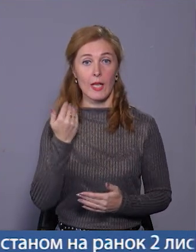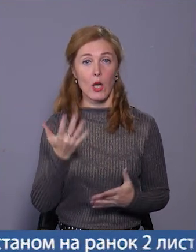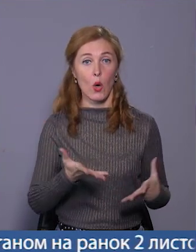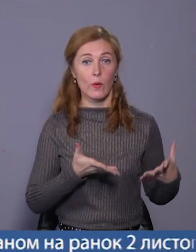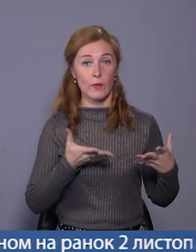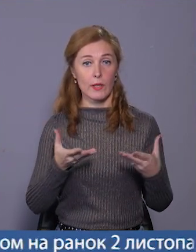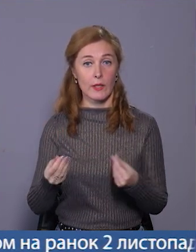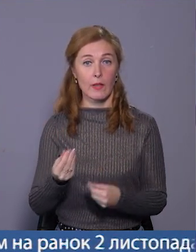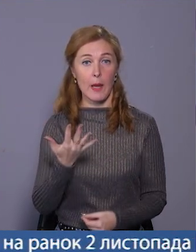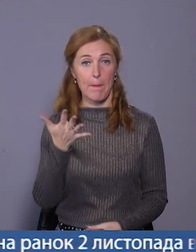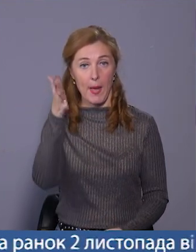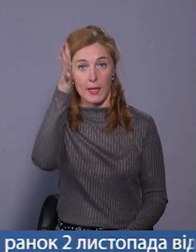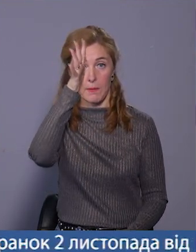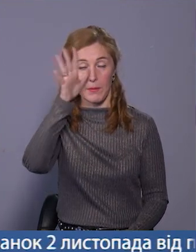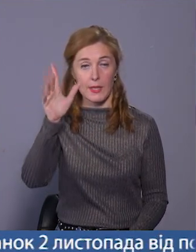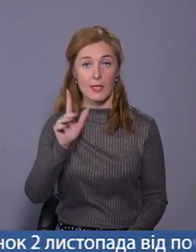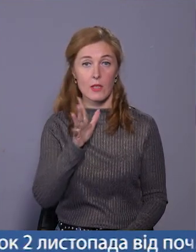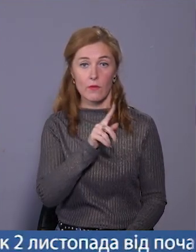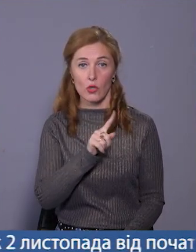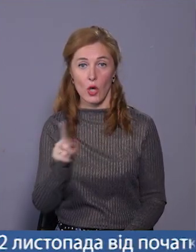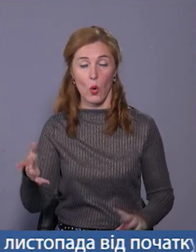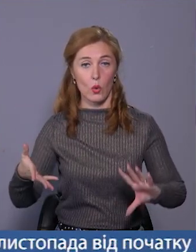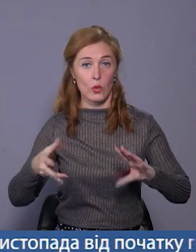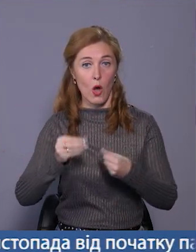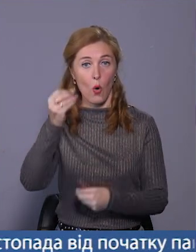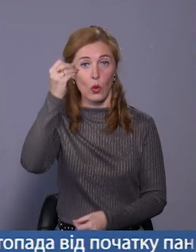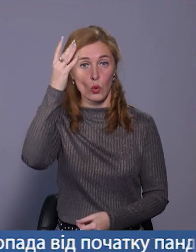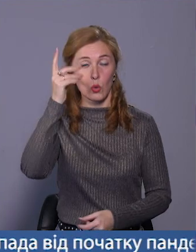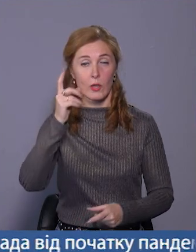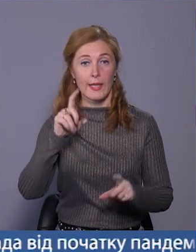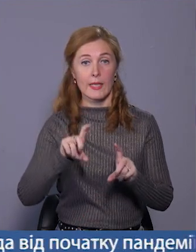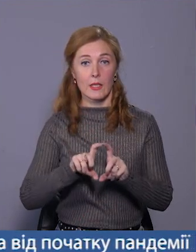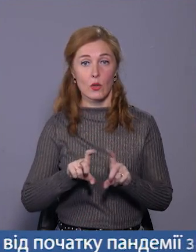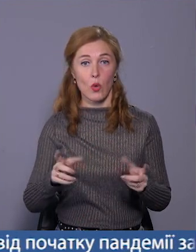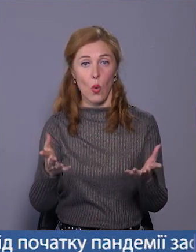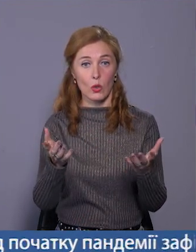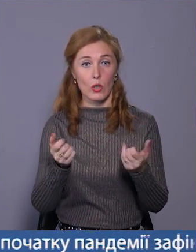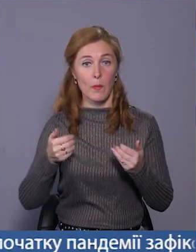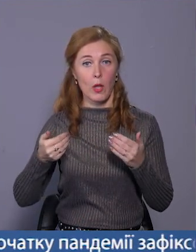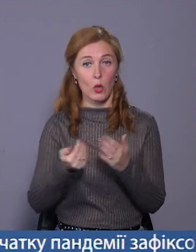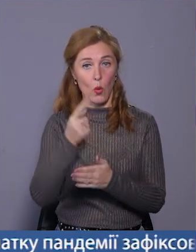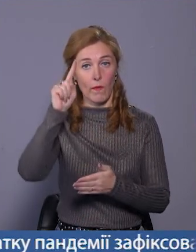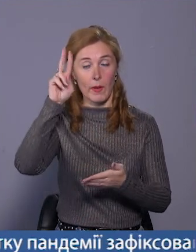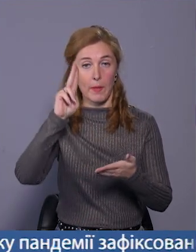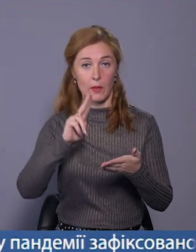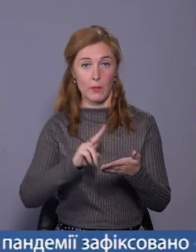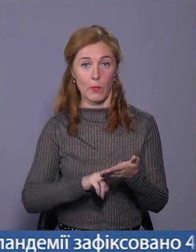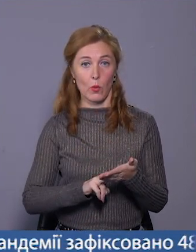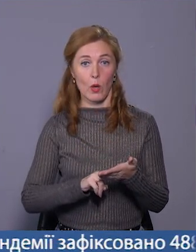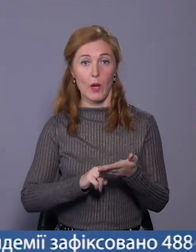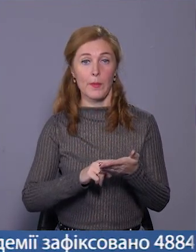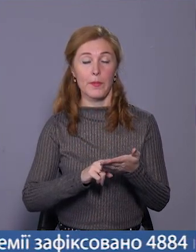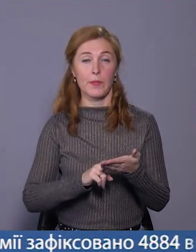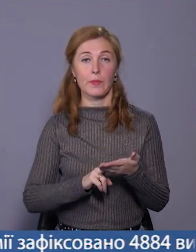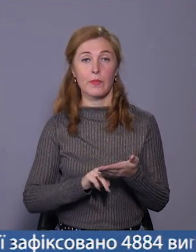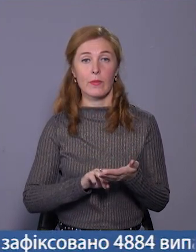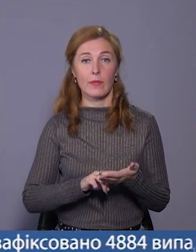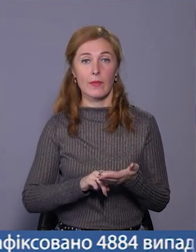пішло 5 місяців часу. У результаті культурна інституція отримала новий брендбук з прописаним корпоративним